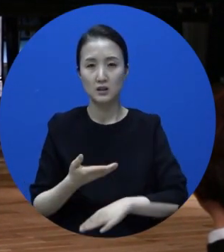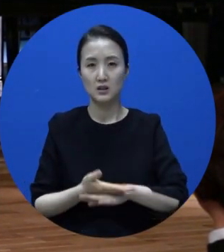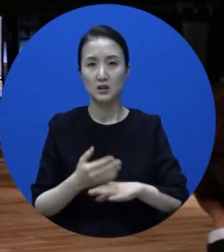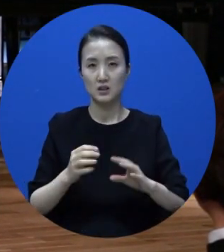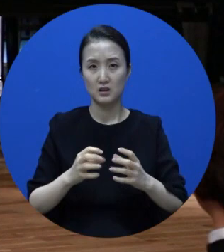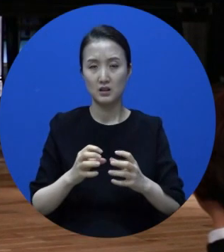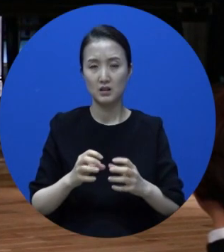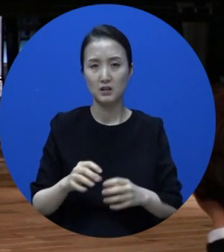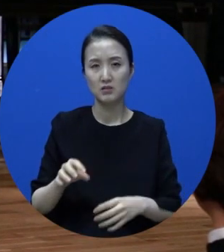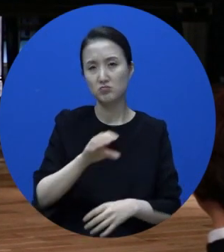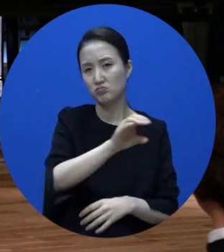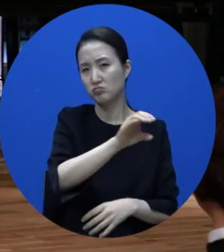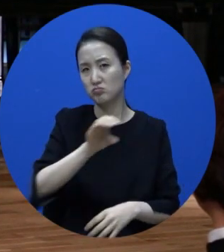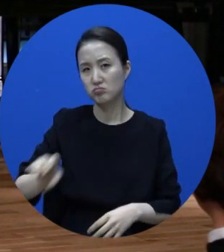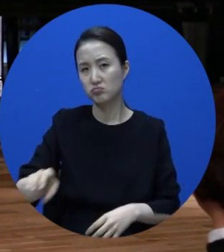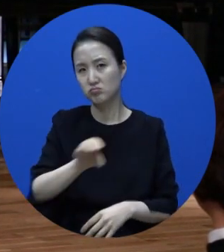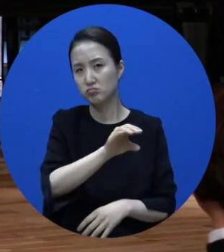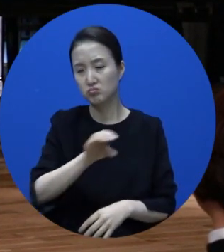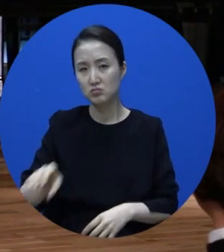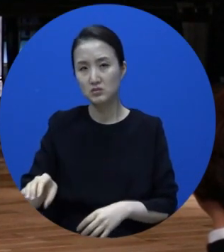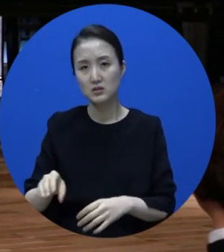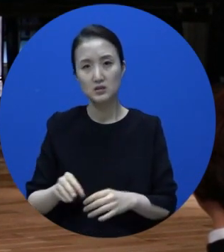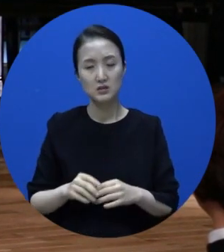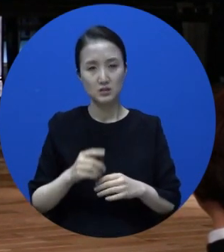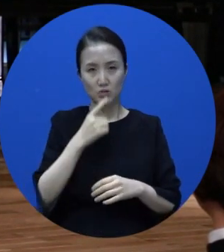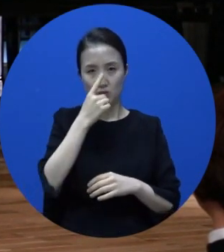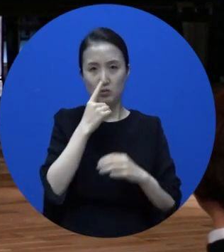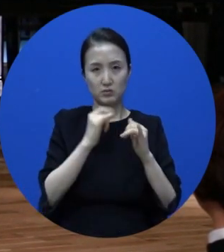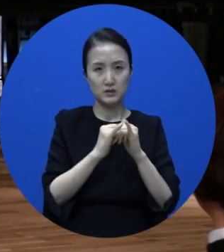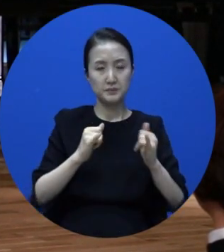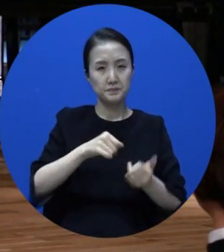자금 외국인 투자자 입장에서 생각해보면